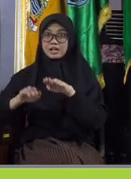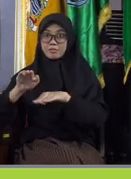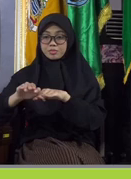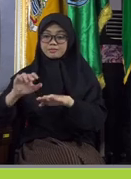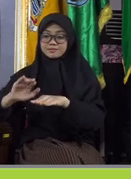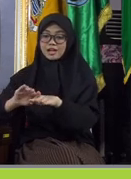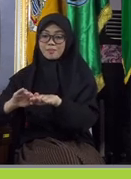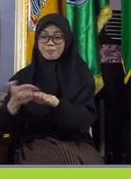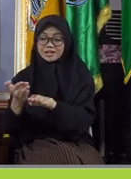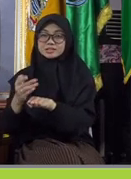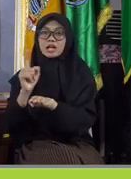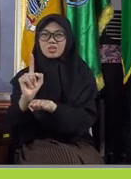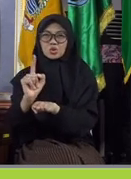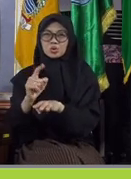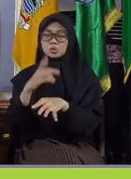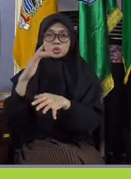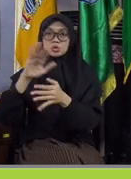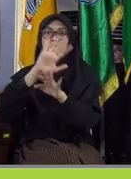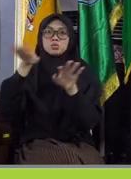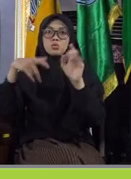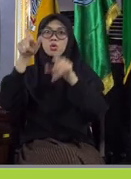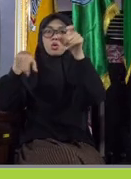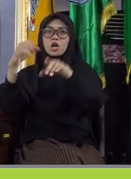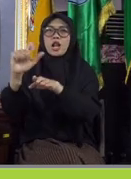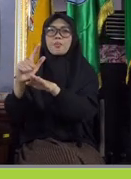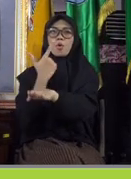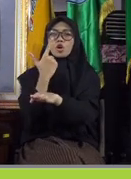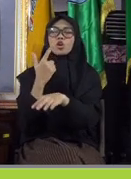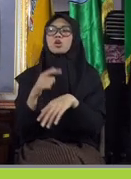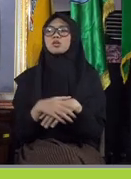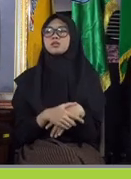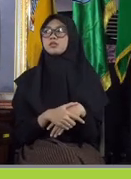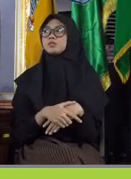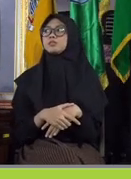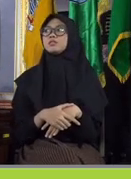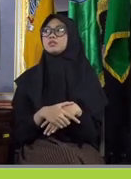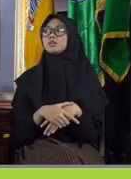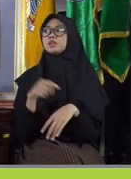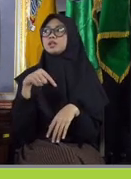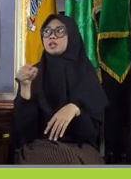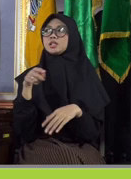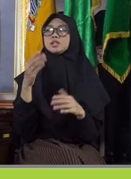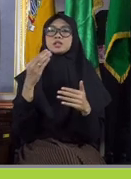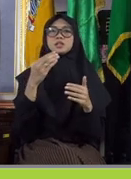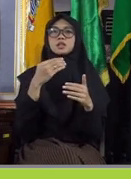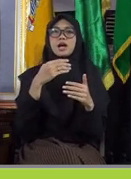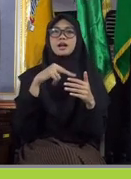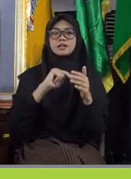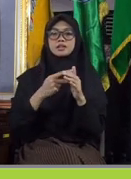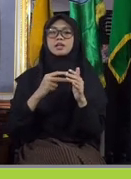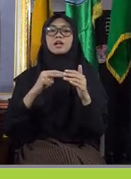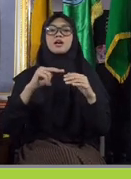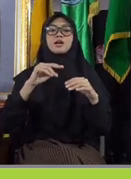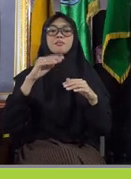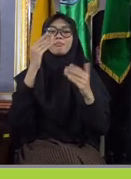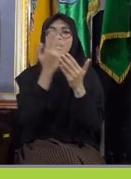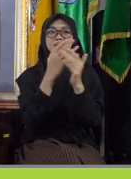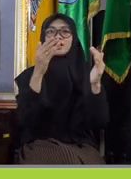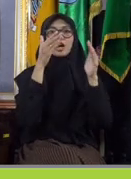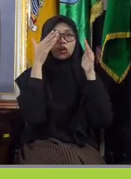Hi Tec Juli copot siji raport kecerewetan ini bagian dari kepedulian masyarakat